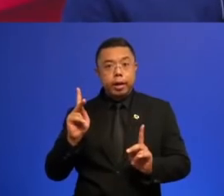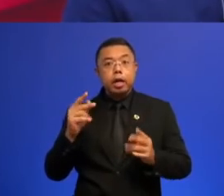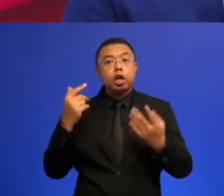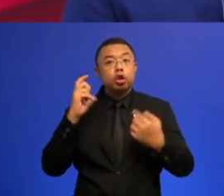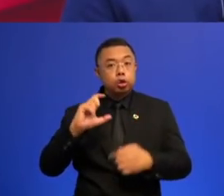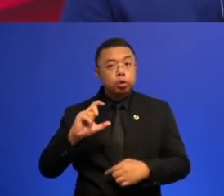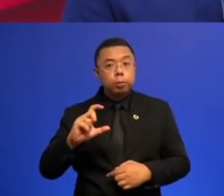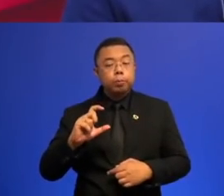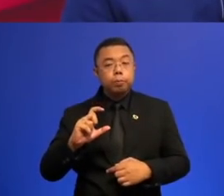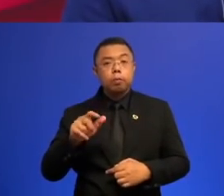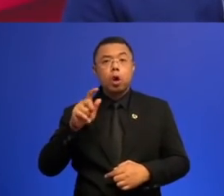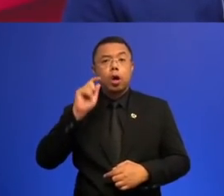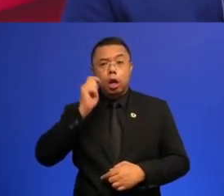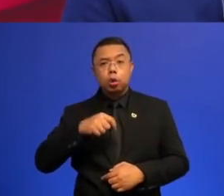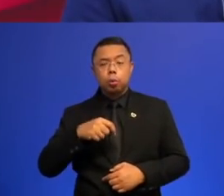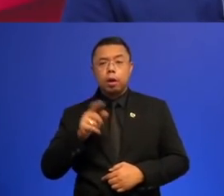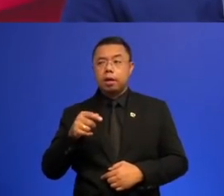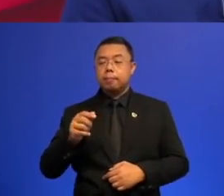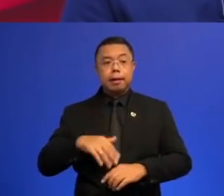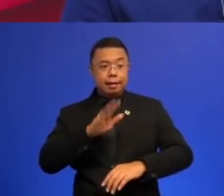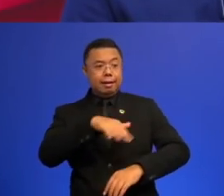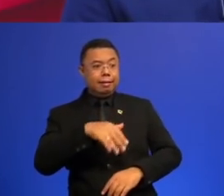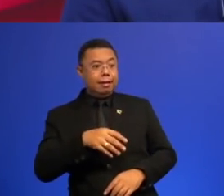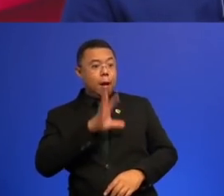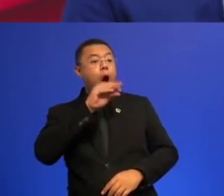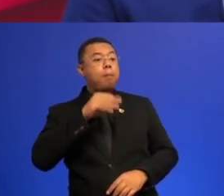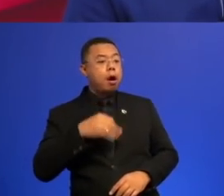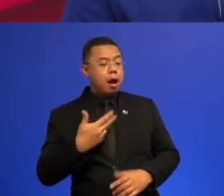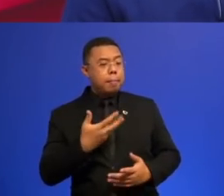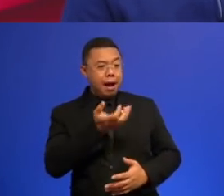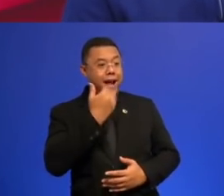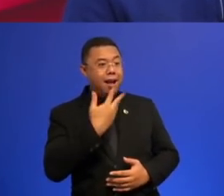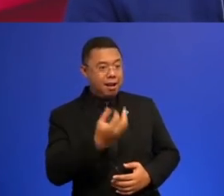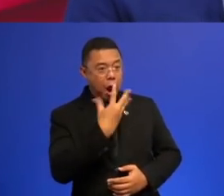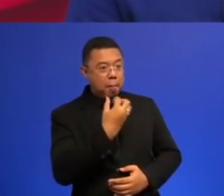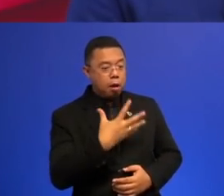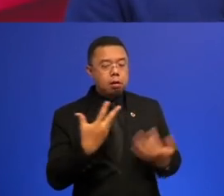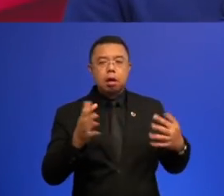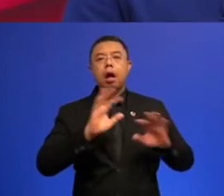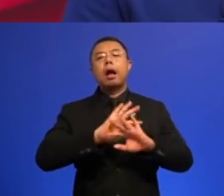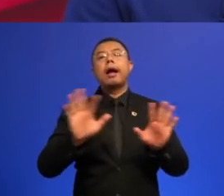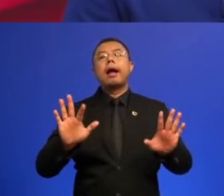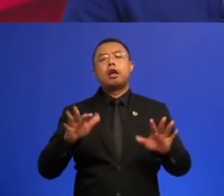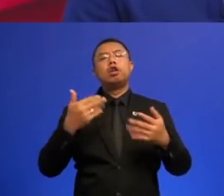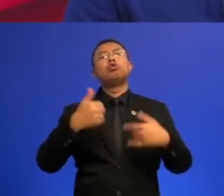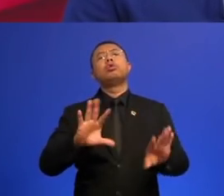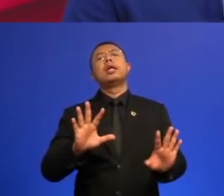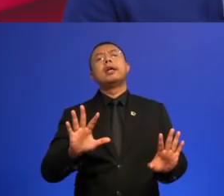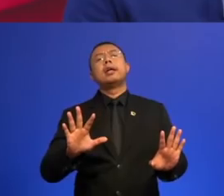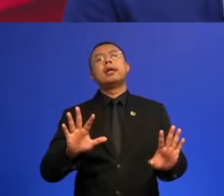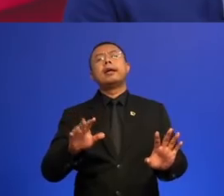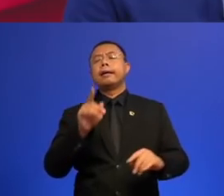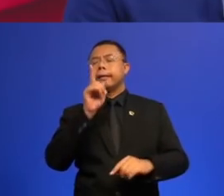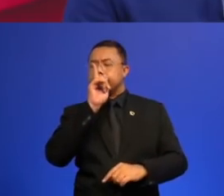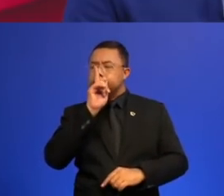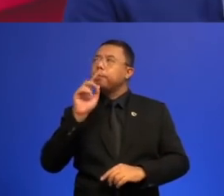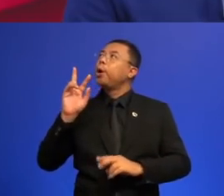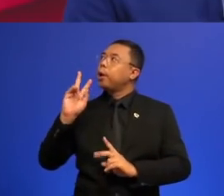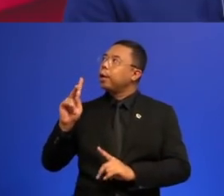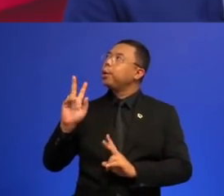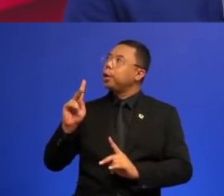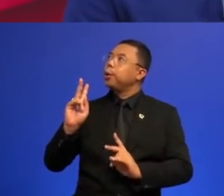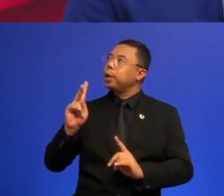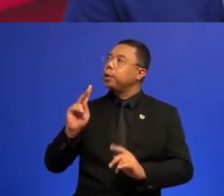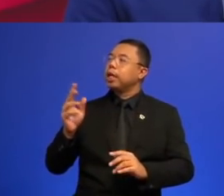Cukup. Orang tua kan gak bilang gini, ayo ngomong, komentarmu apa? Kan gak selalu begitu kan. Ya udah, diem, oke, gitu